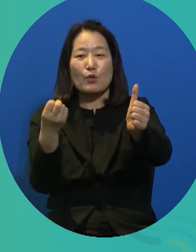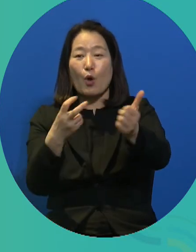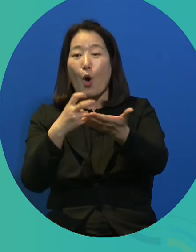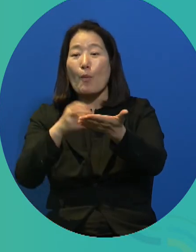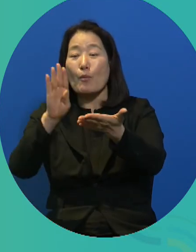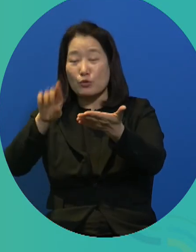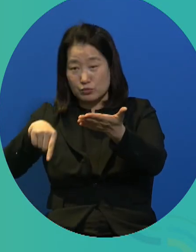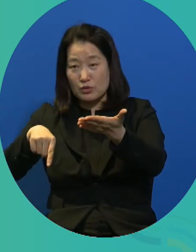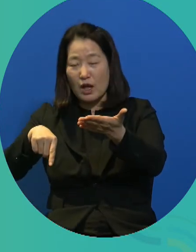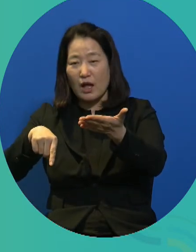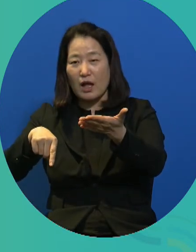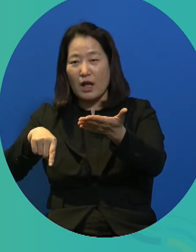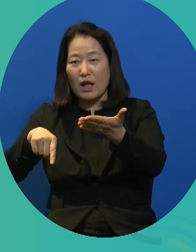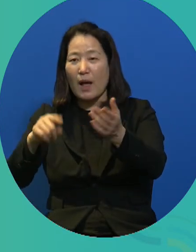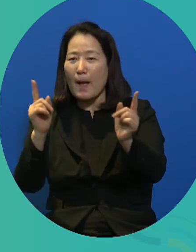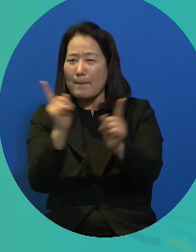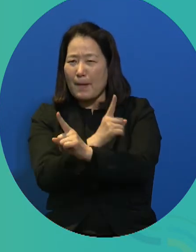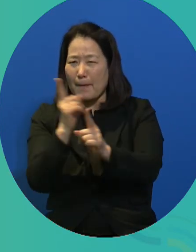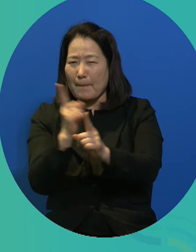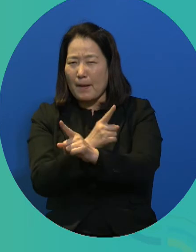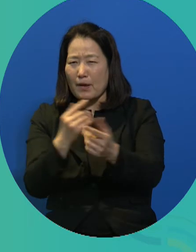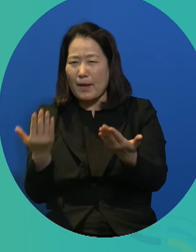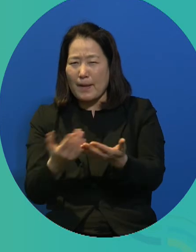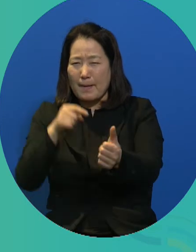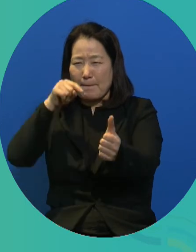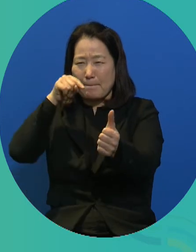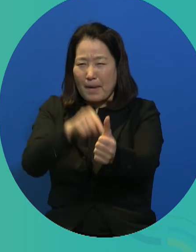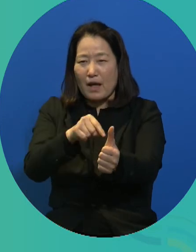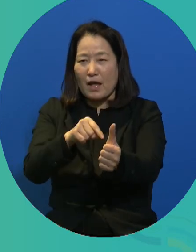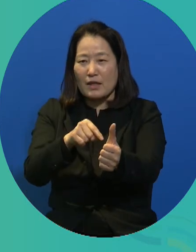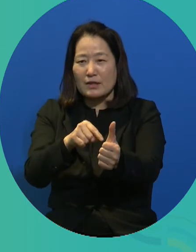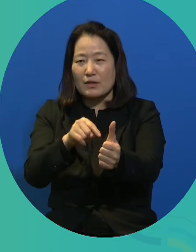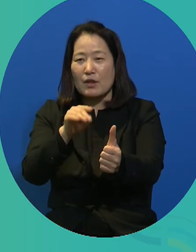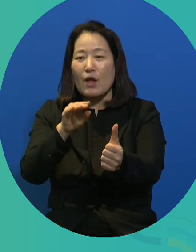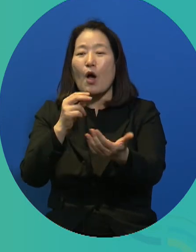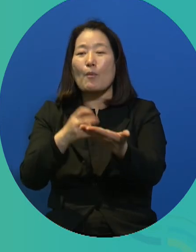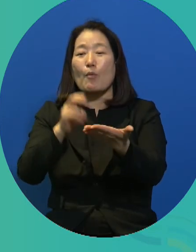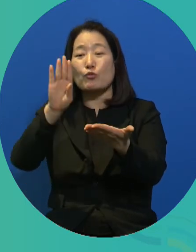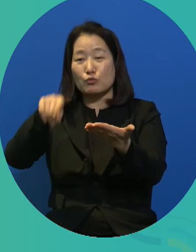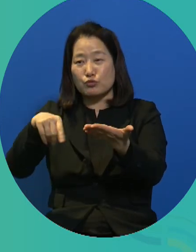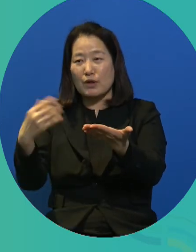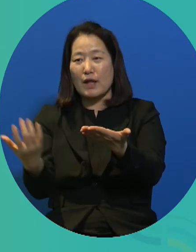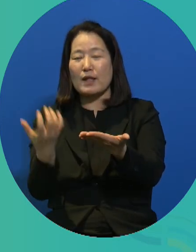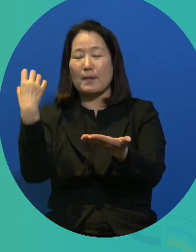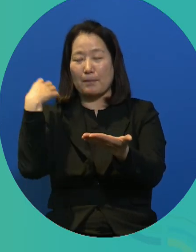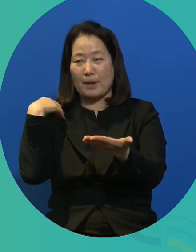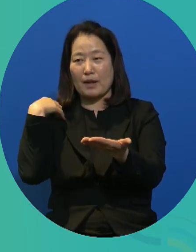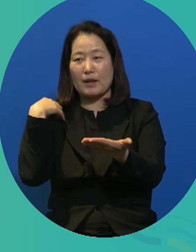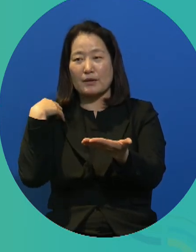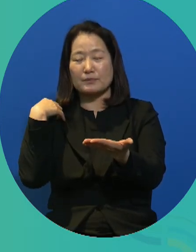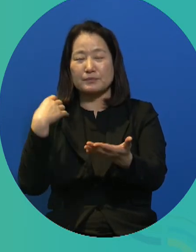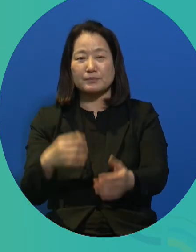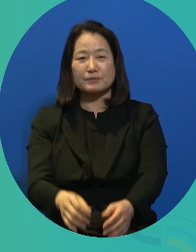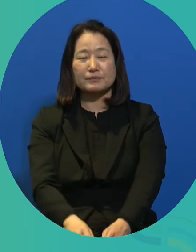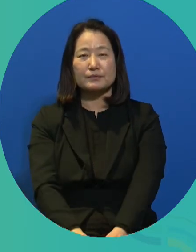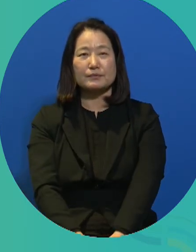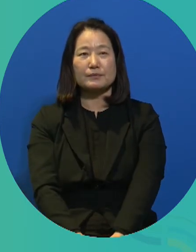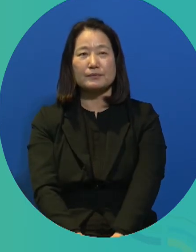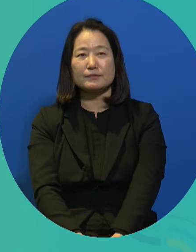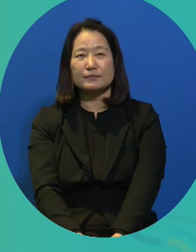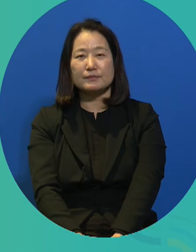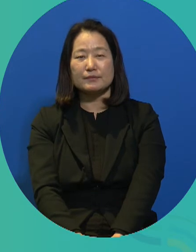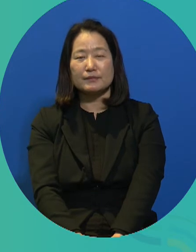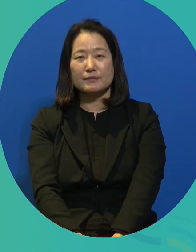시정 강제성이 있는 시정명령을 진행하도록 이렇게 조치가 이루어졌습니다.